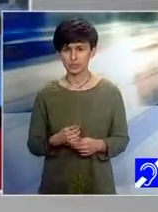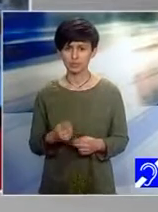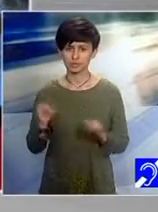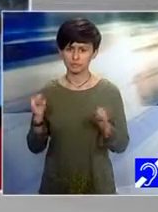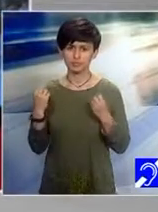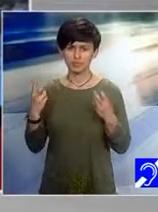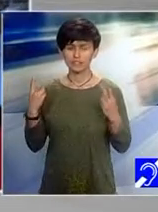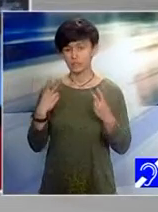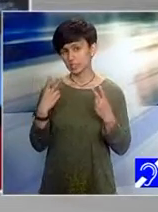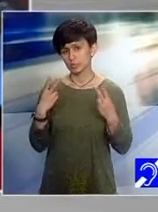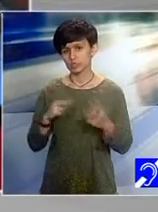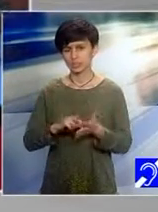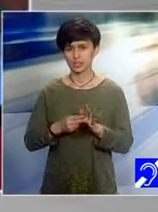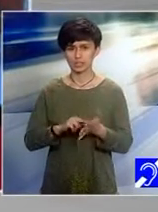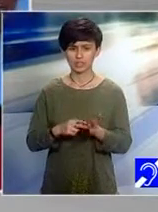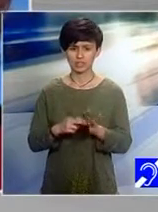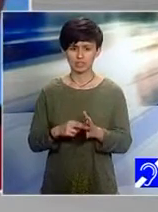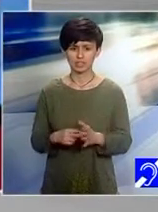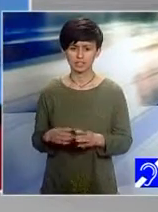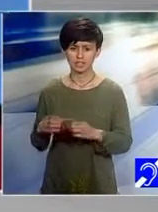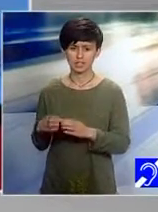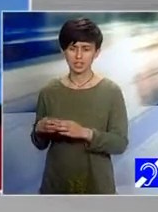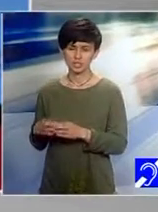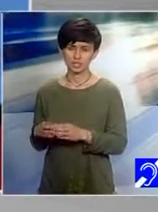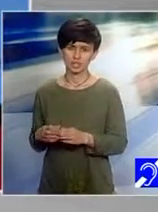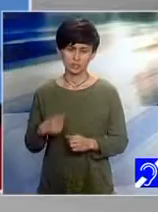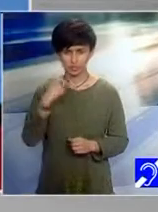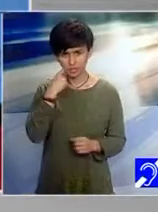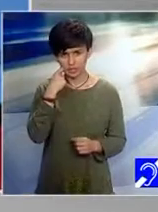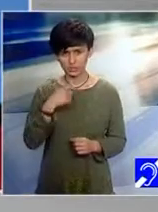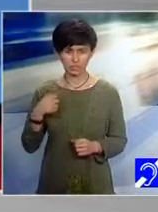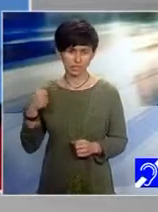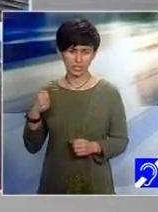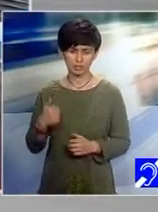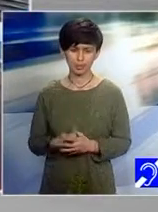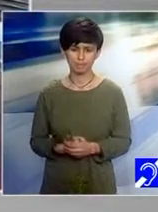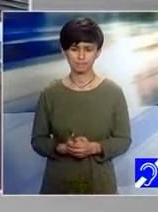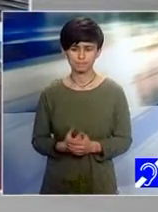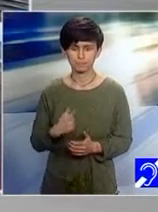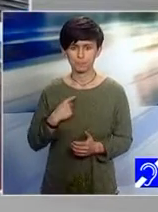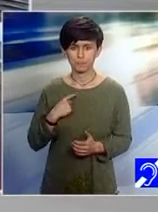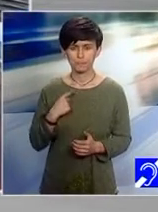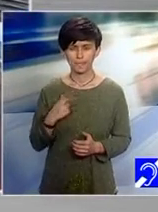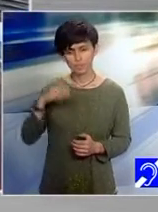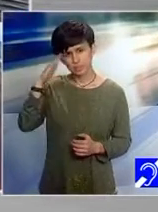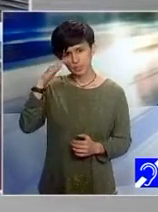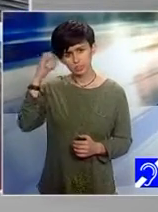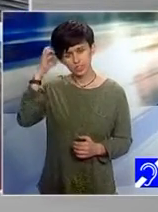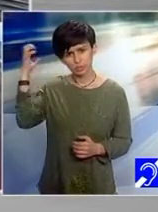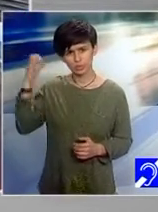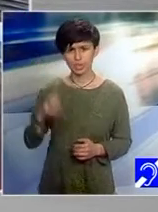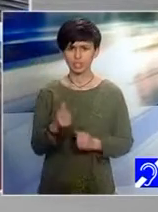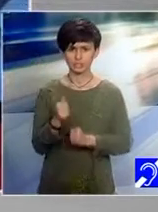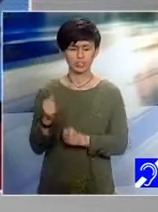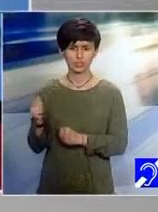le organizează filiala clujană a Uniunii Armenilor din România. Unul dintre aceste evenimente sunt și Zilele Culturii Armene, Genocidul Armean, da, care este